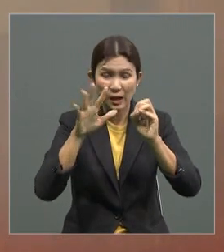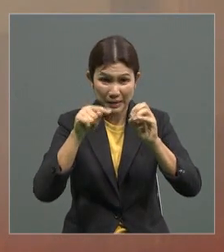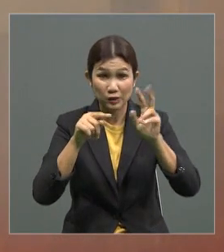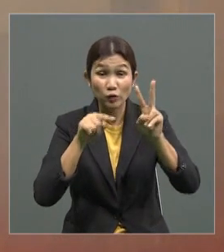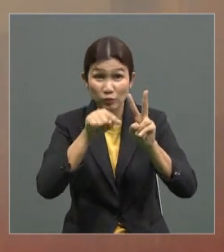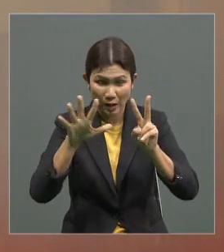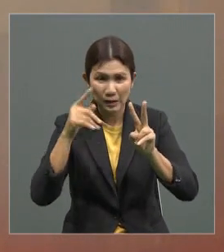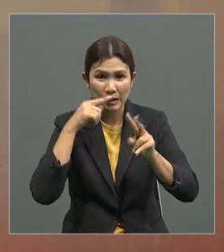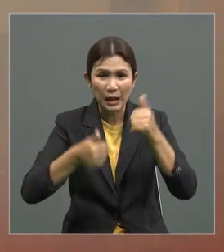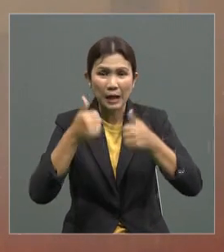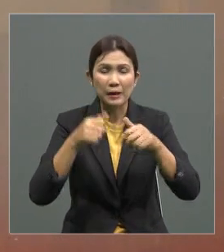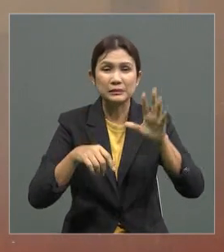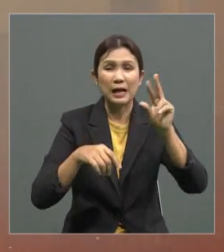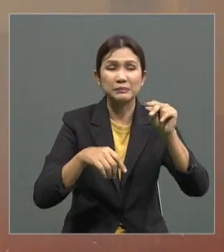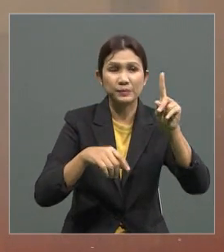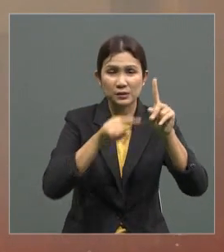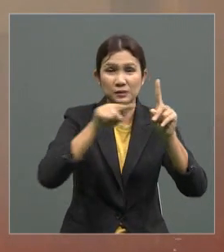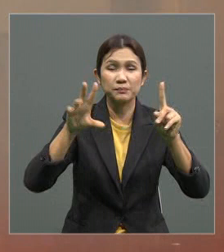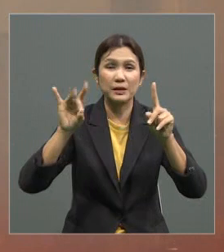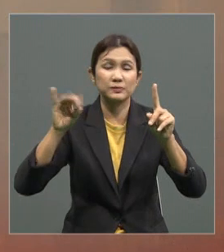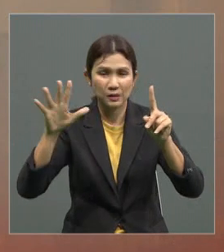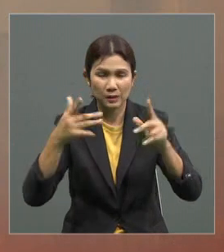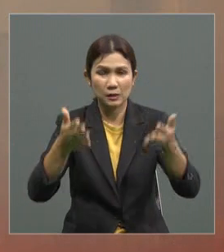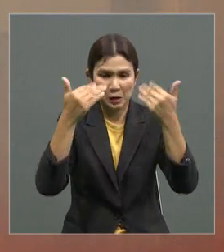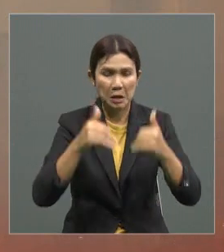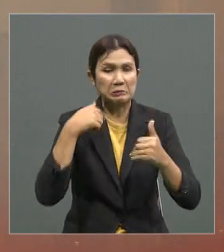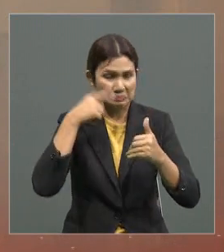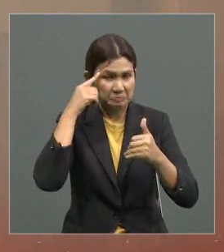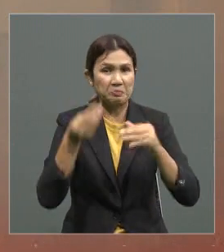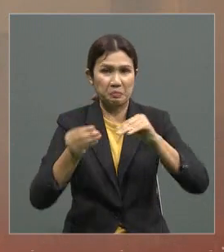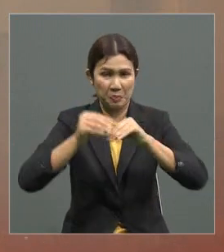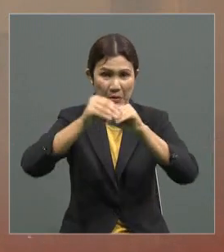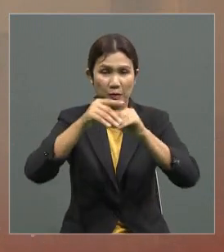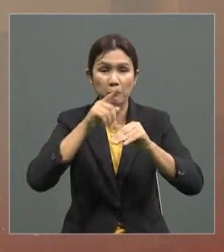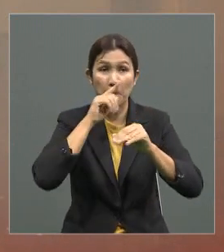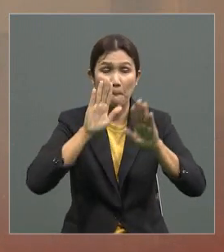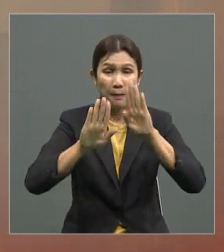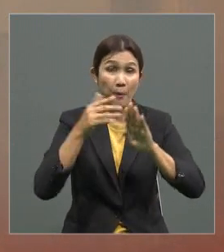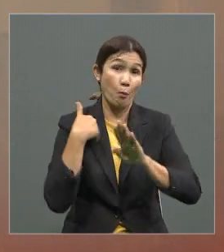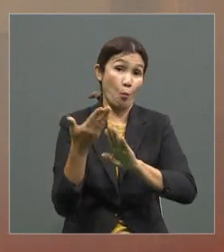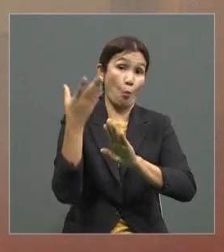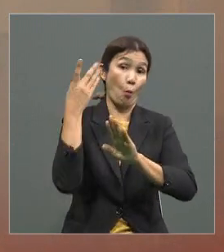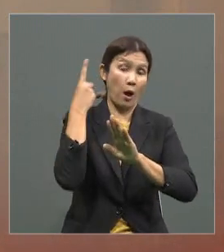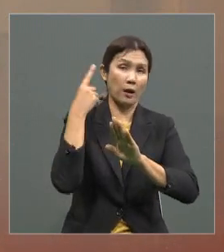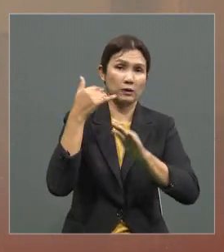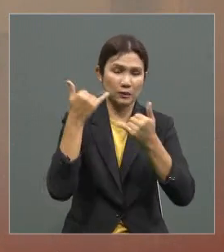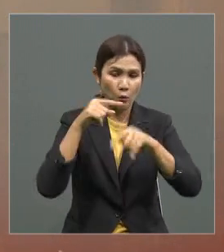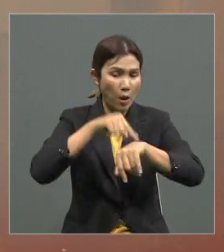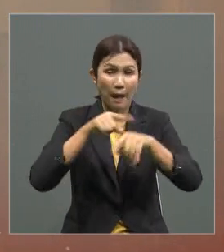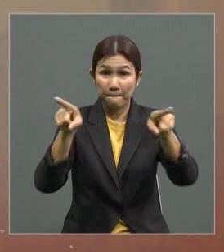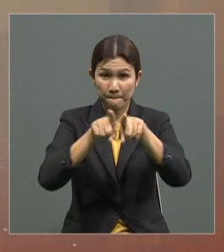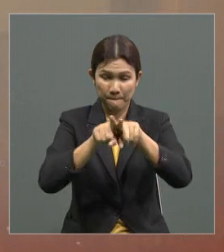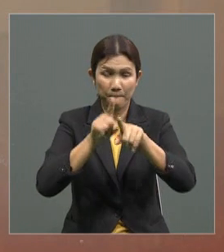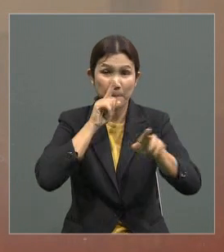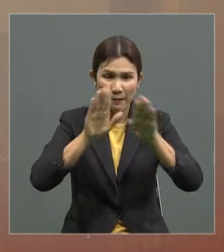31.1 ถึง 58.3 ไมโครกรัมต่อลูกบาศก์เมตรแล้วก็มีแนวโน้มที่เพิ่มขึ้นเมื่อเทียบกับเมื่อวานนี้ในช่วงระยะเวลาเดียวกัน